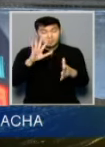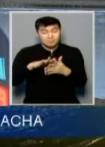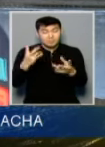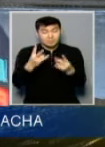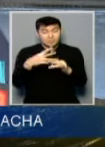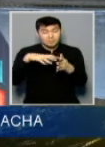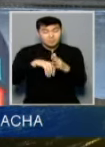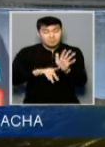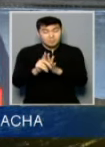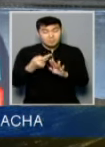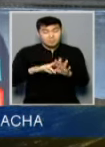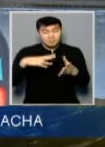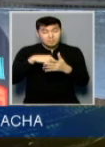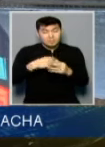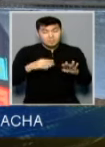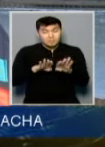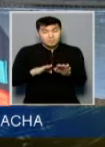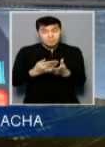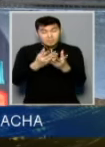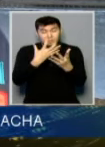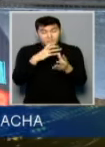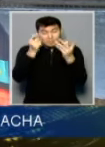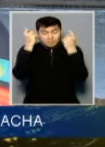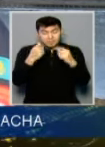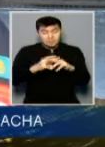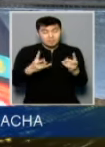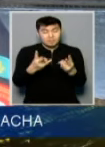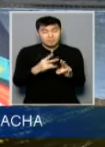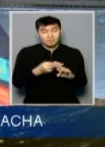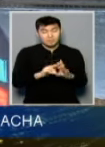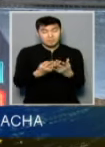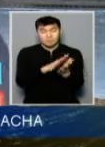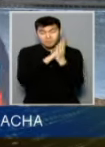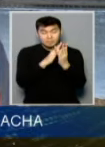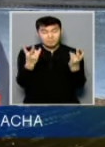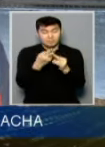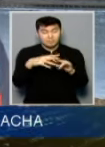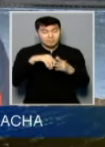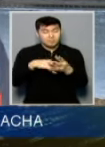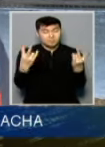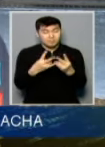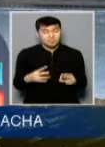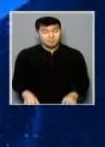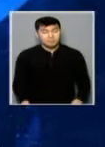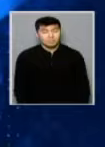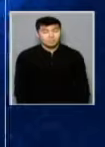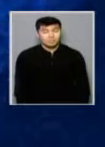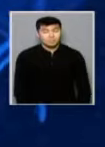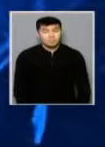нужно протереть его руки и ноги, укрыть теплым пледом или одеялом и дать возможность согреться.